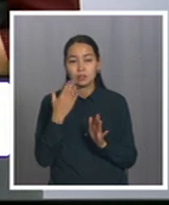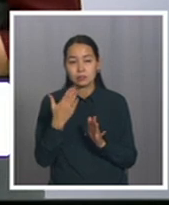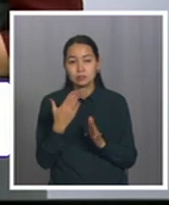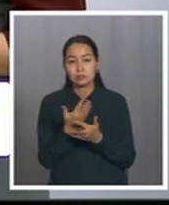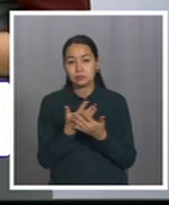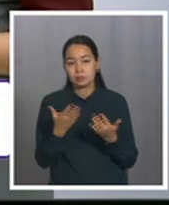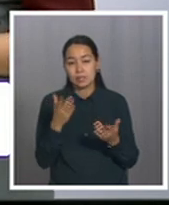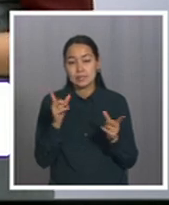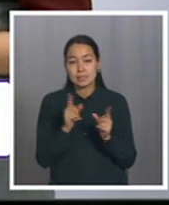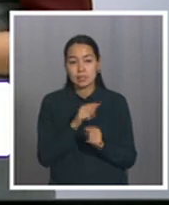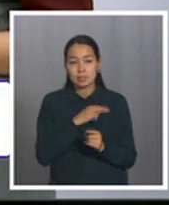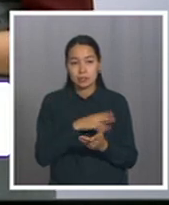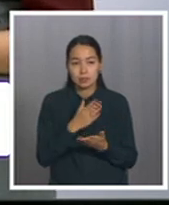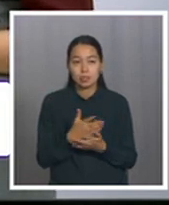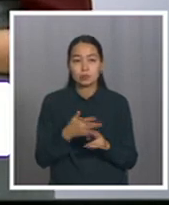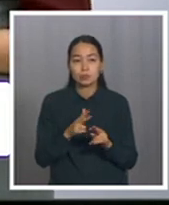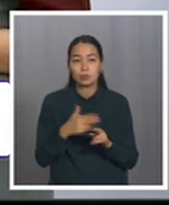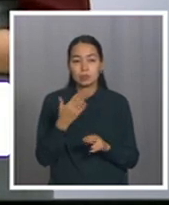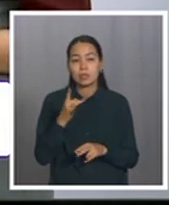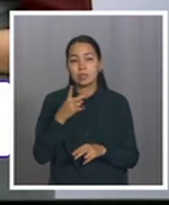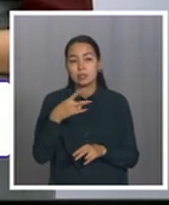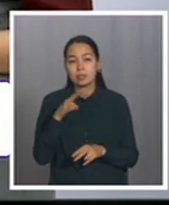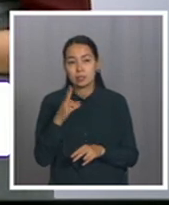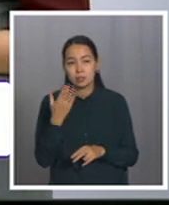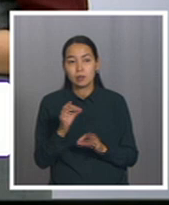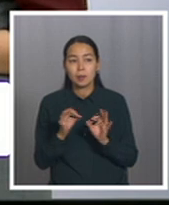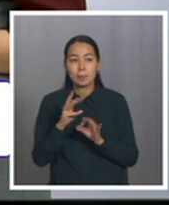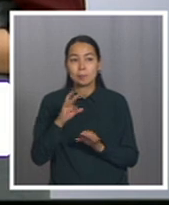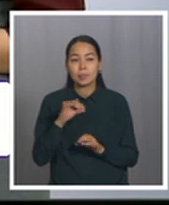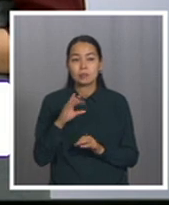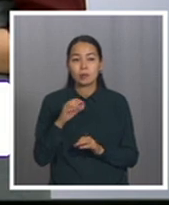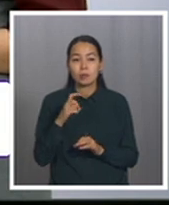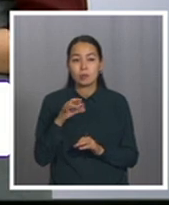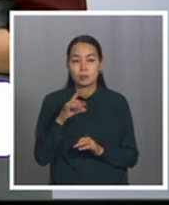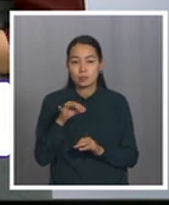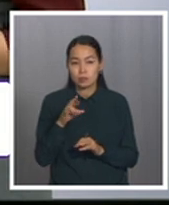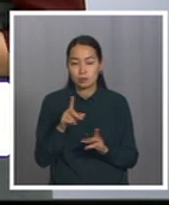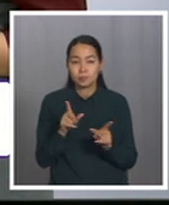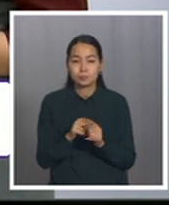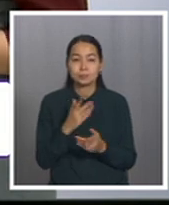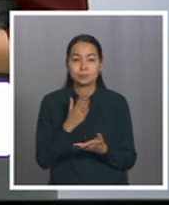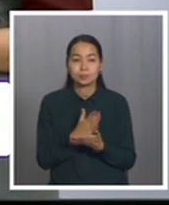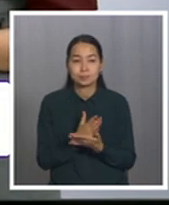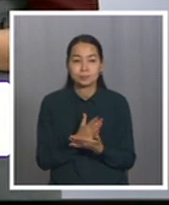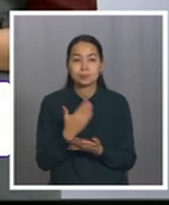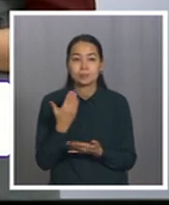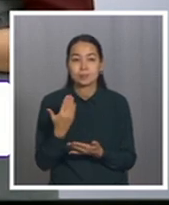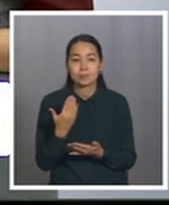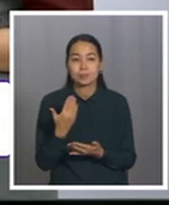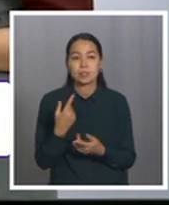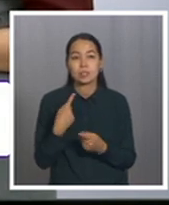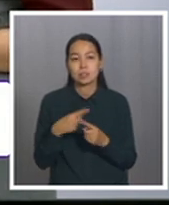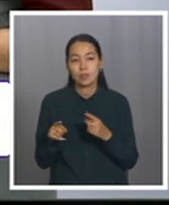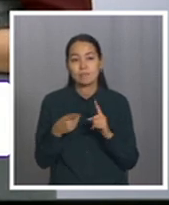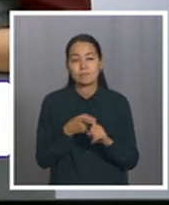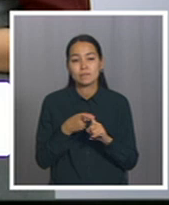синтезделеді. Сонымен қатар РНК молекуласы митохондрия мен пластиктердің ішінде кездеседі. Және кейбір